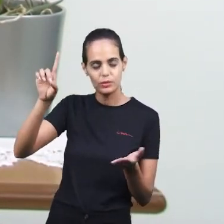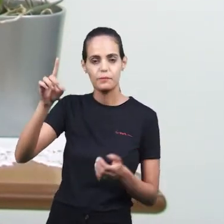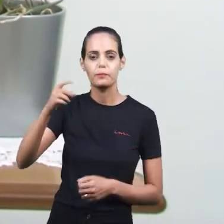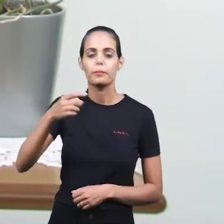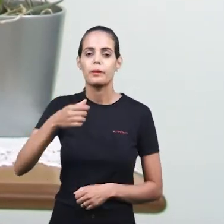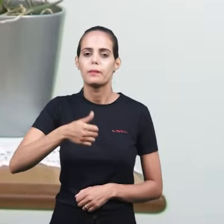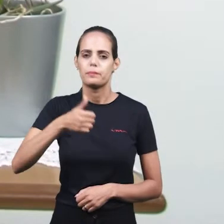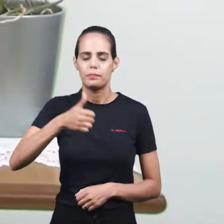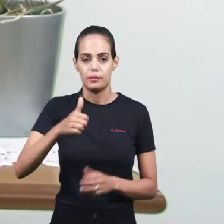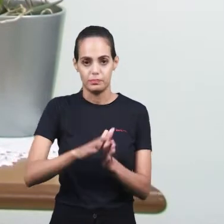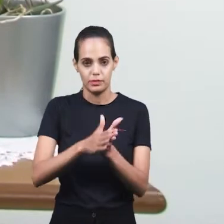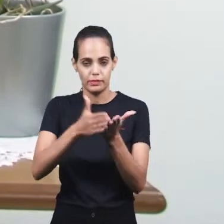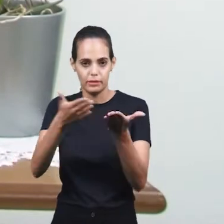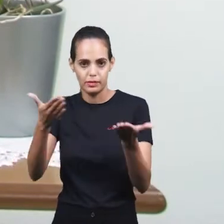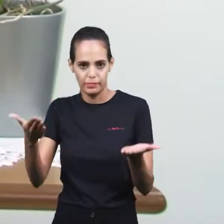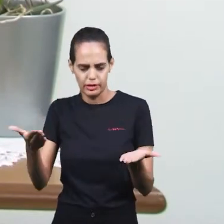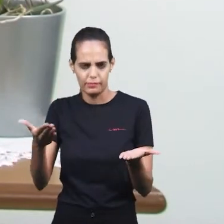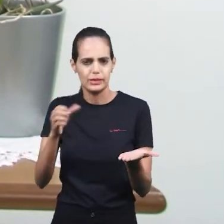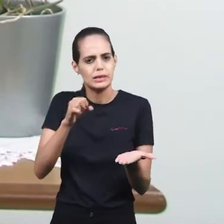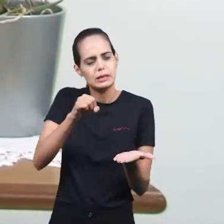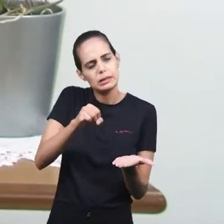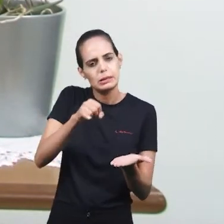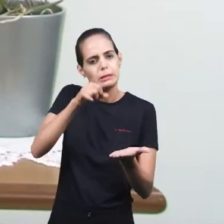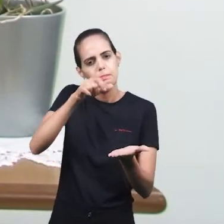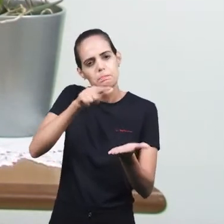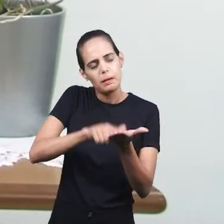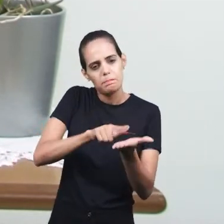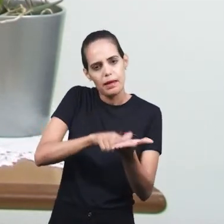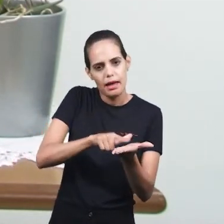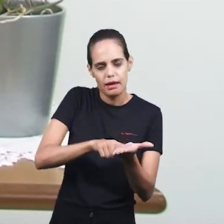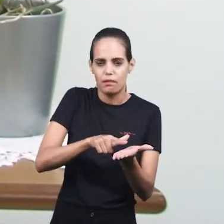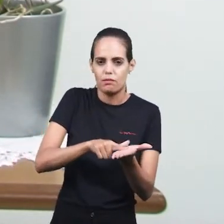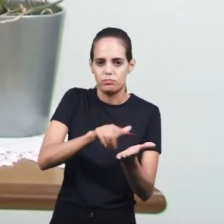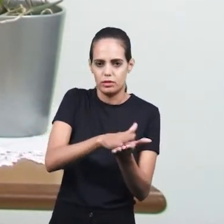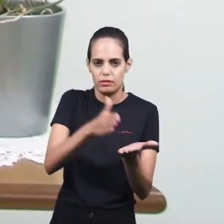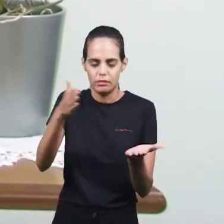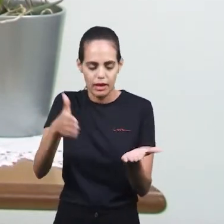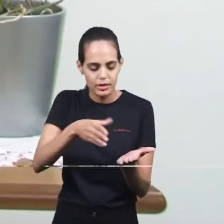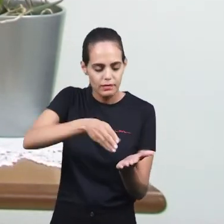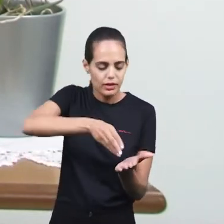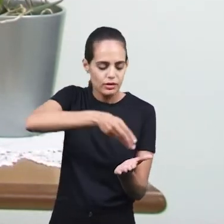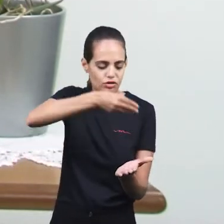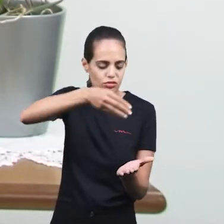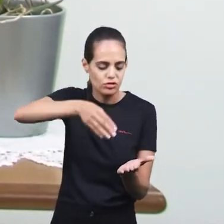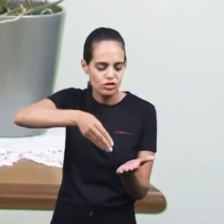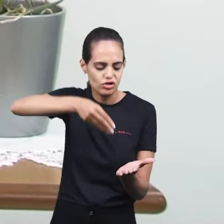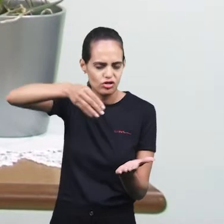Вытащите все закладки, если у вас есть закладки в Библии, и